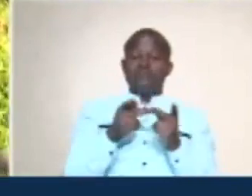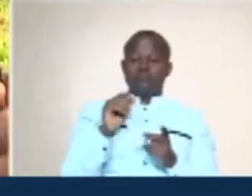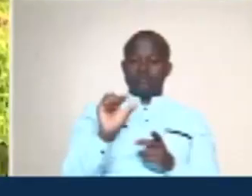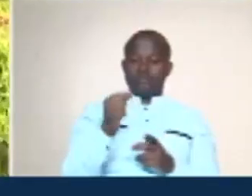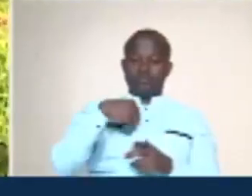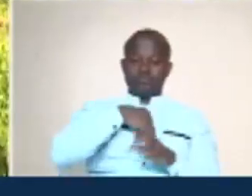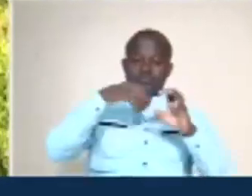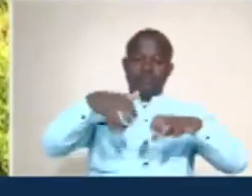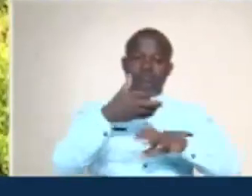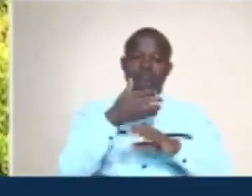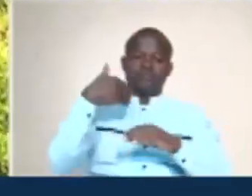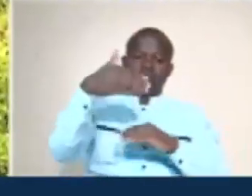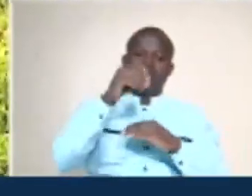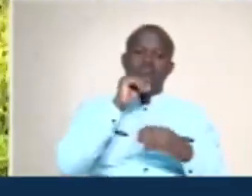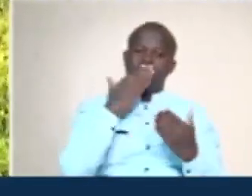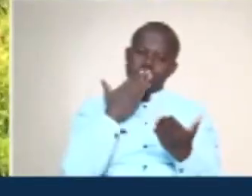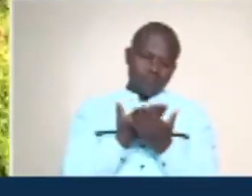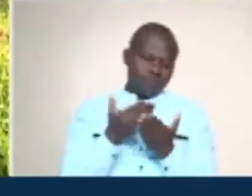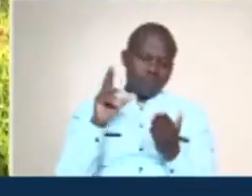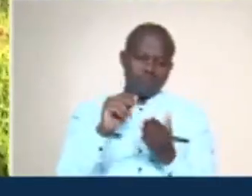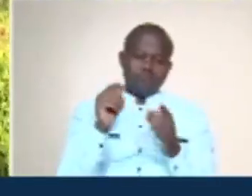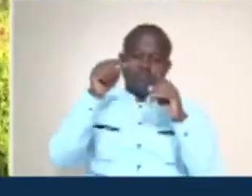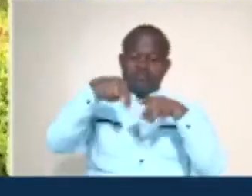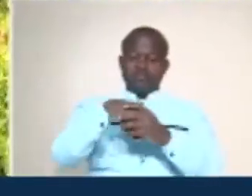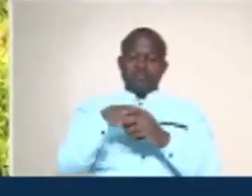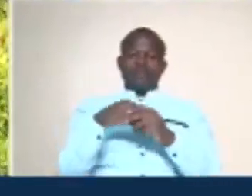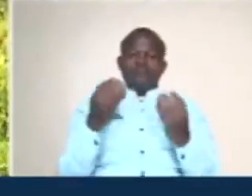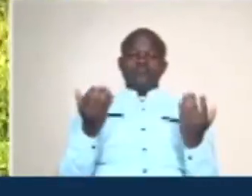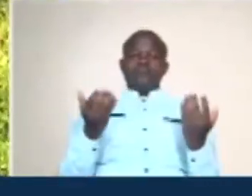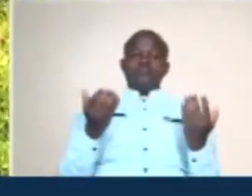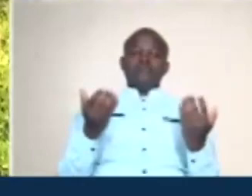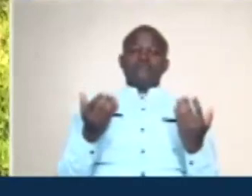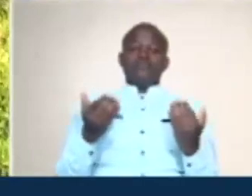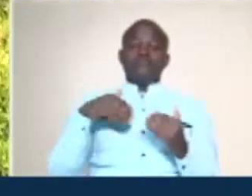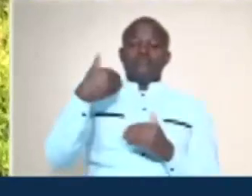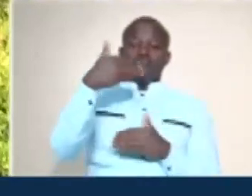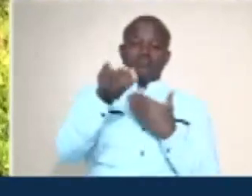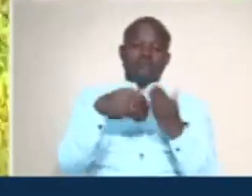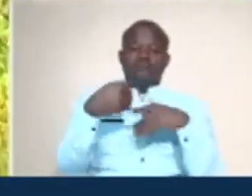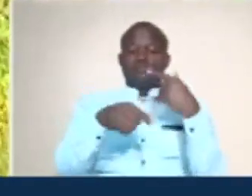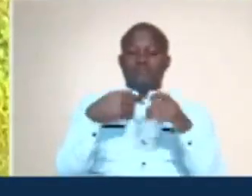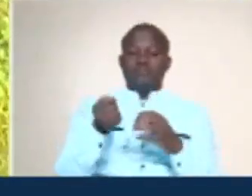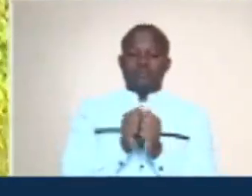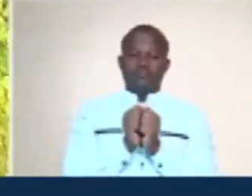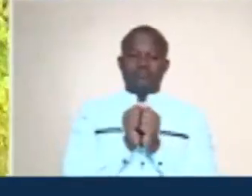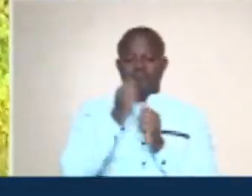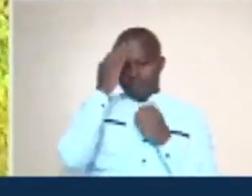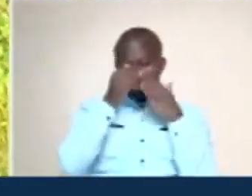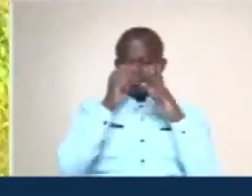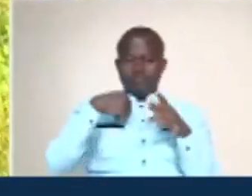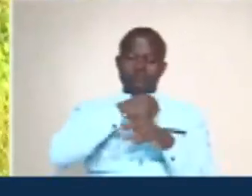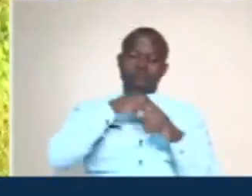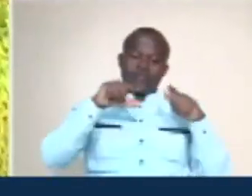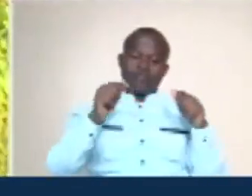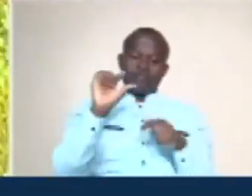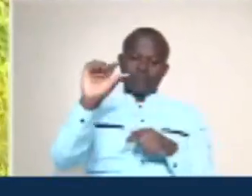acukura buri munsi ntago ari byiza bazajya bavidura umuntu toilette ikomeze ikore bitewe nuko dufite ubutaka